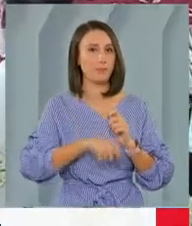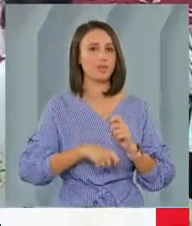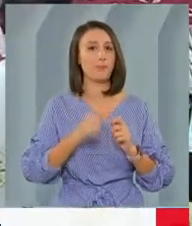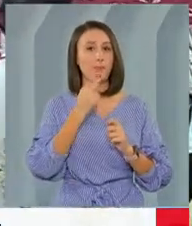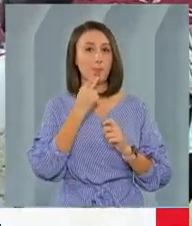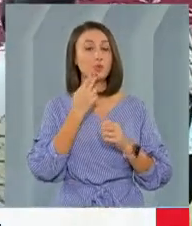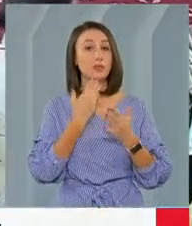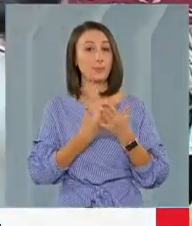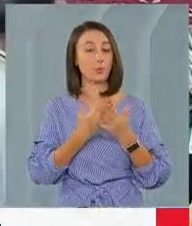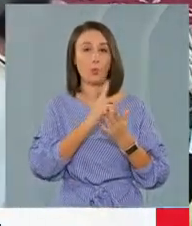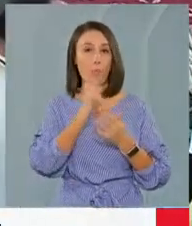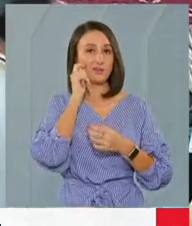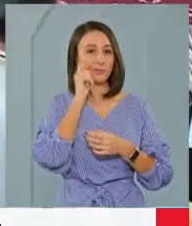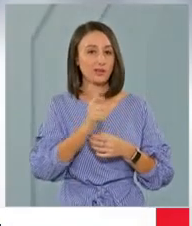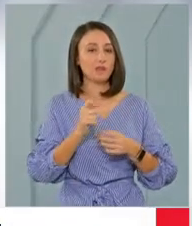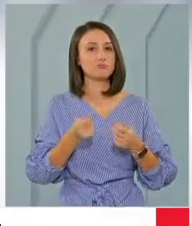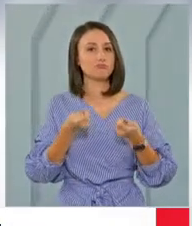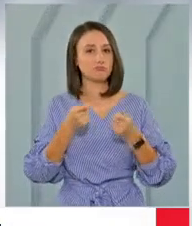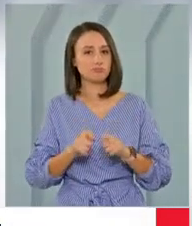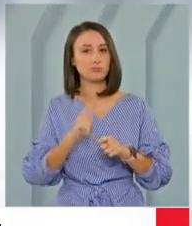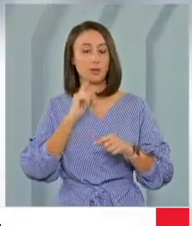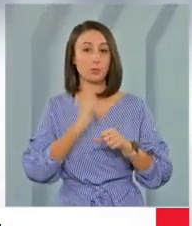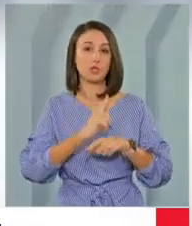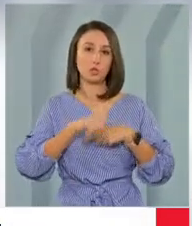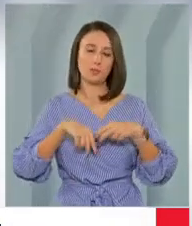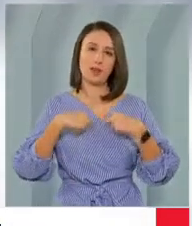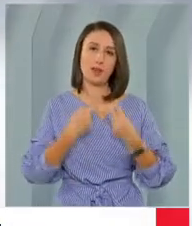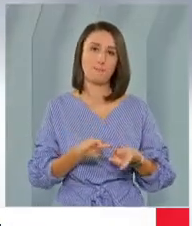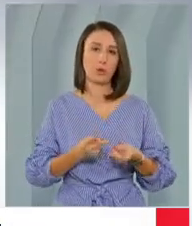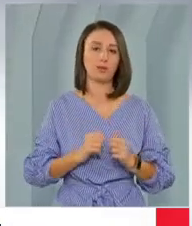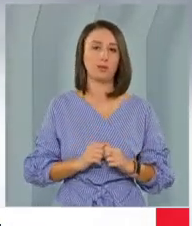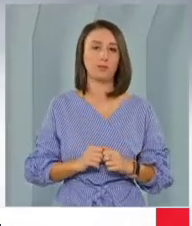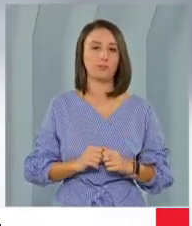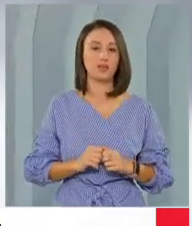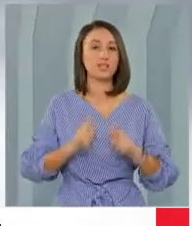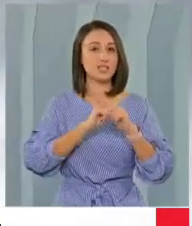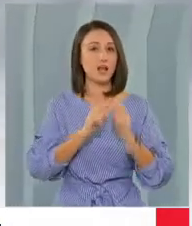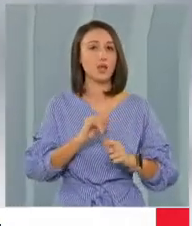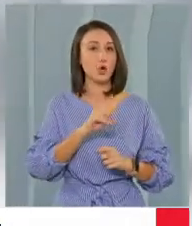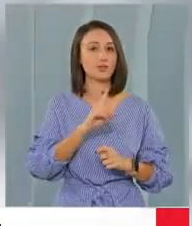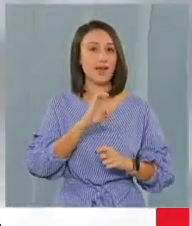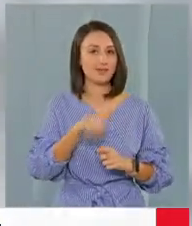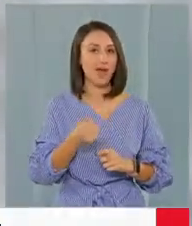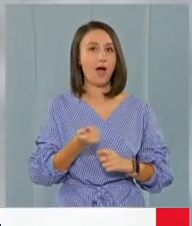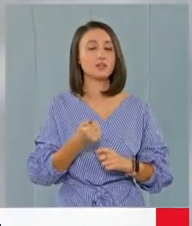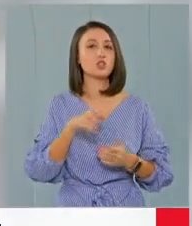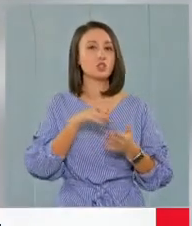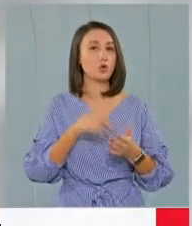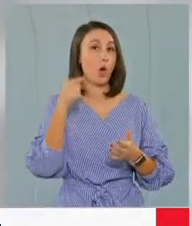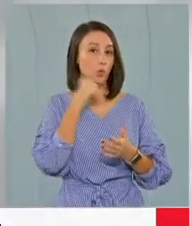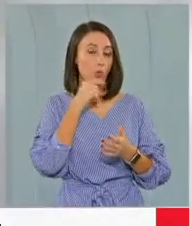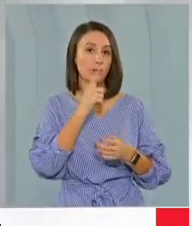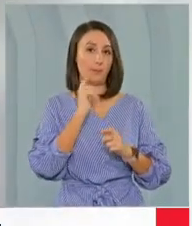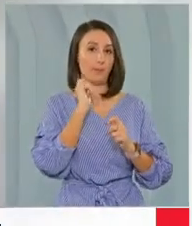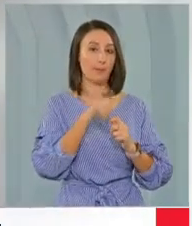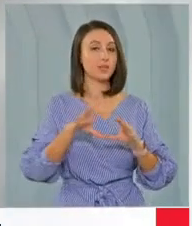către polițiști pentru că nu a respectat carantina impusă după întoarcerea din Iordania, țară aflată la acel moment în zona roșie. Prima amendă